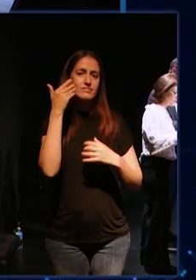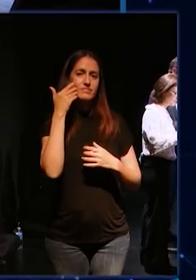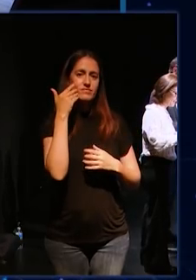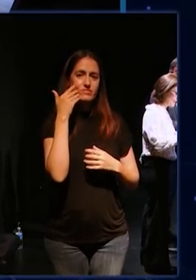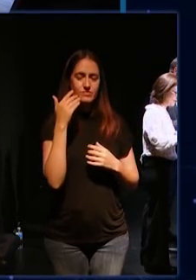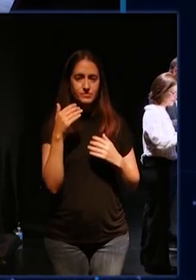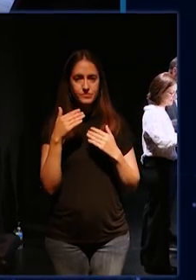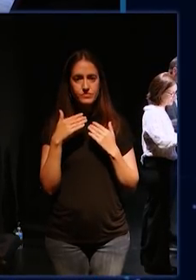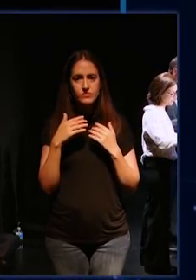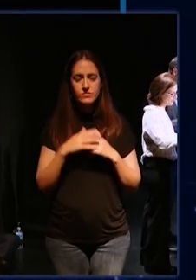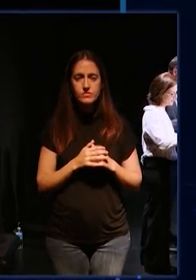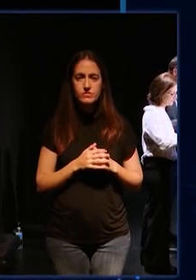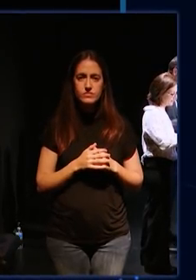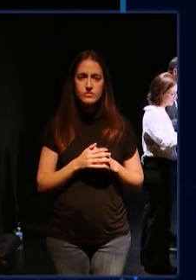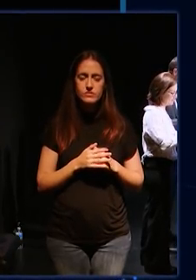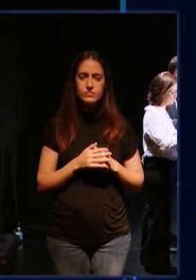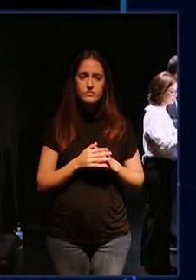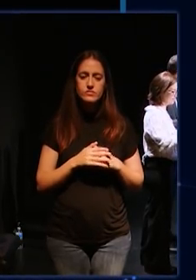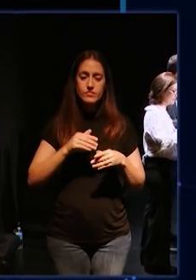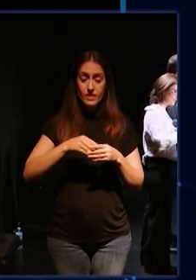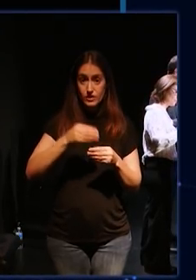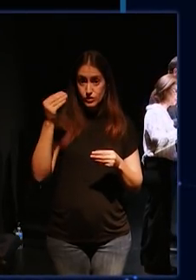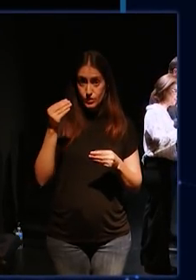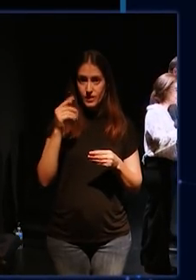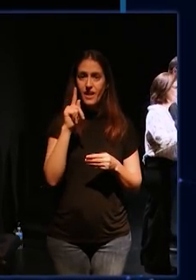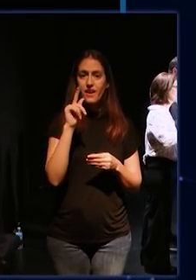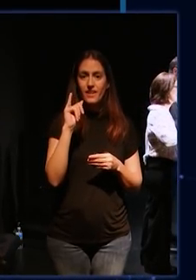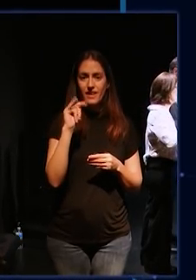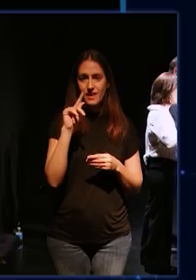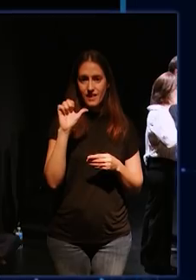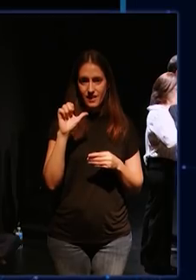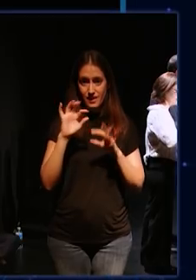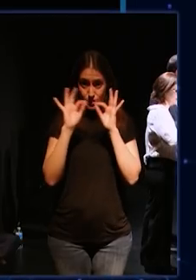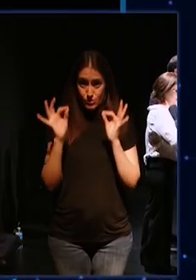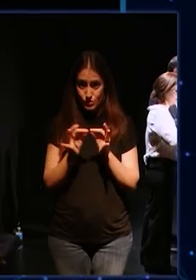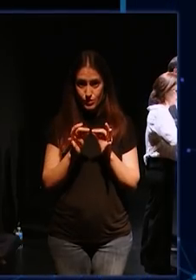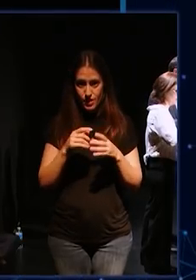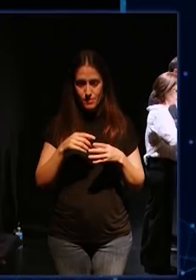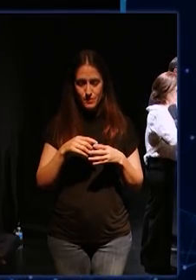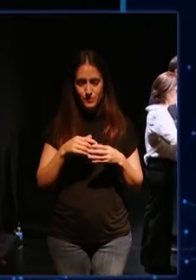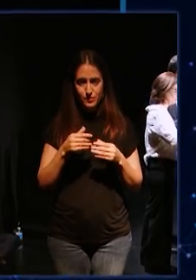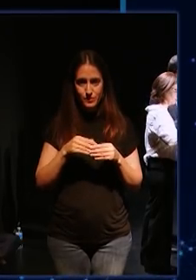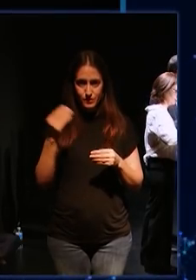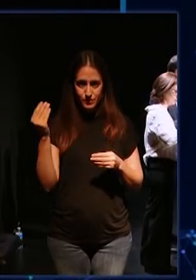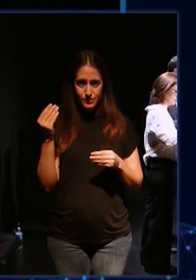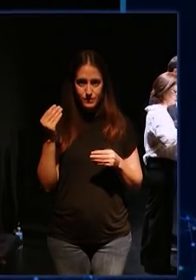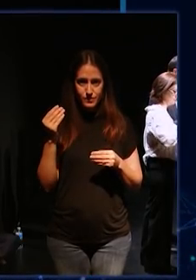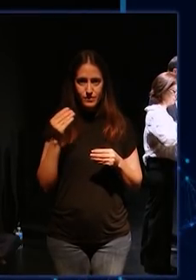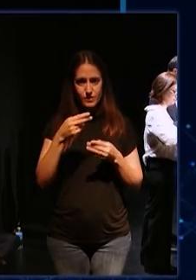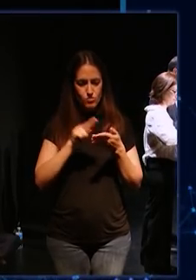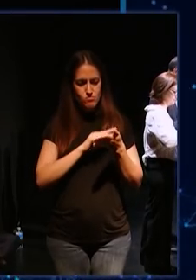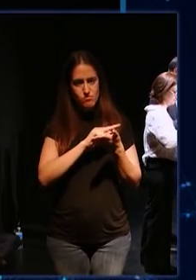L'ordre, i obriré ara el sobre de Quique Fuentes, d'En Comú Podem. Déu-n'hi-do, lo bé que l'han